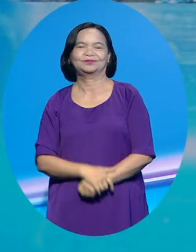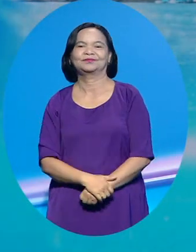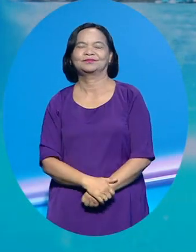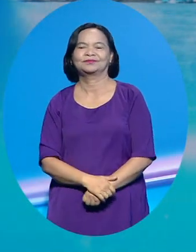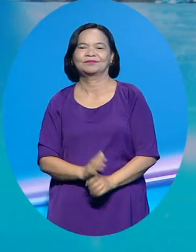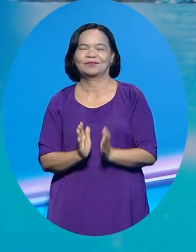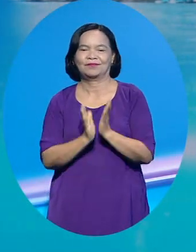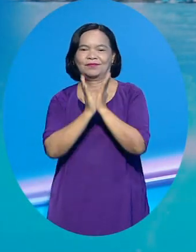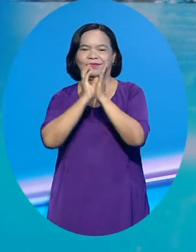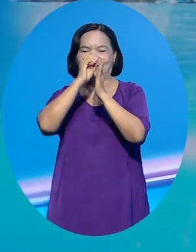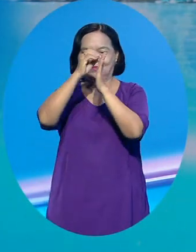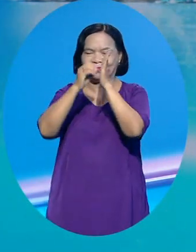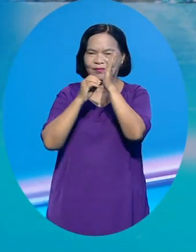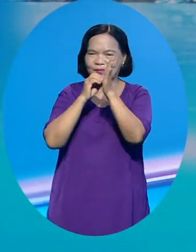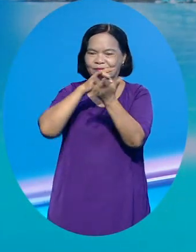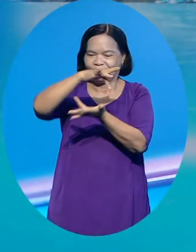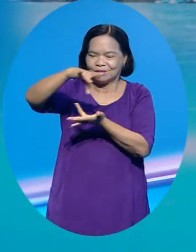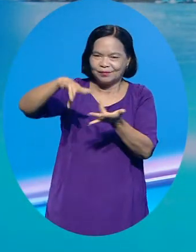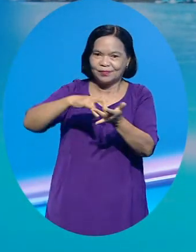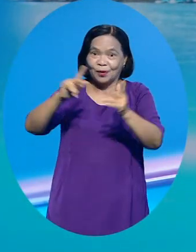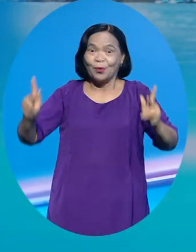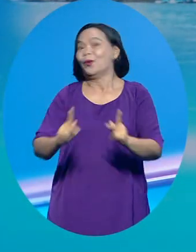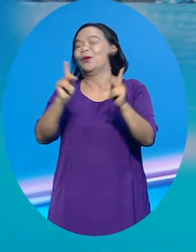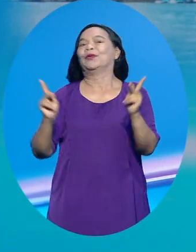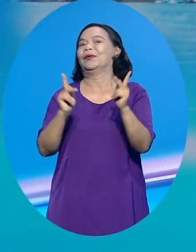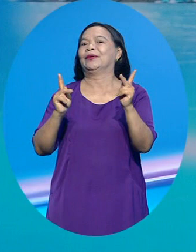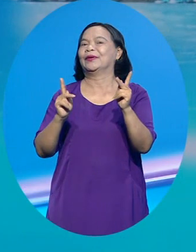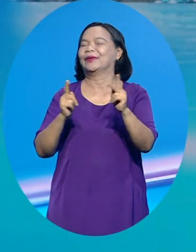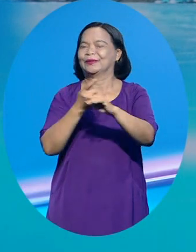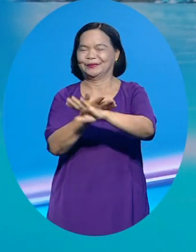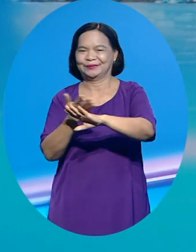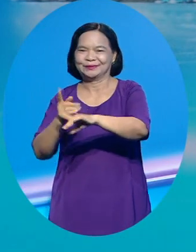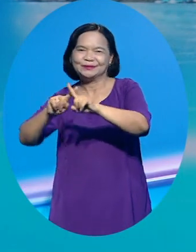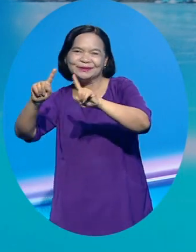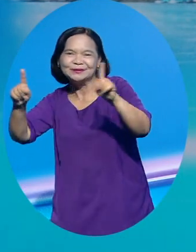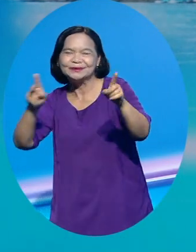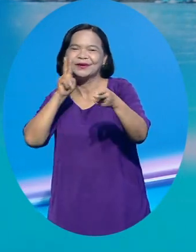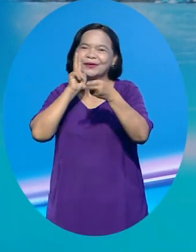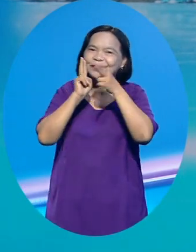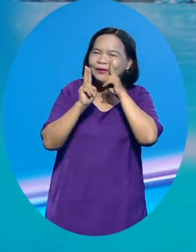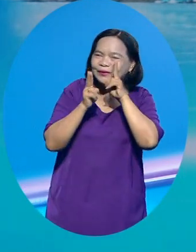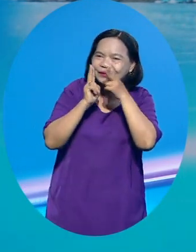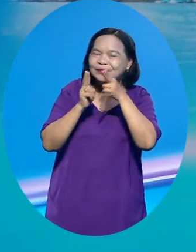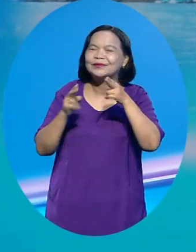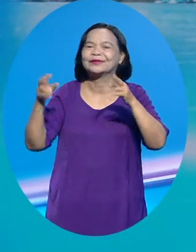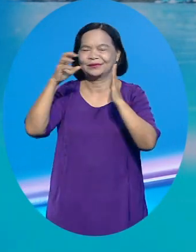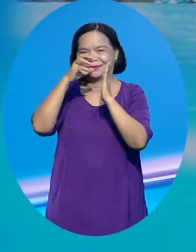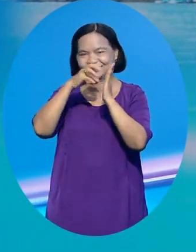Kỳ lễ năm nay, các điểm du lịch hàng đầu cả nước ghi nhận không khí sôi động bởi sản phẩm du lịch đa dạng hấp dẫn và đậm bản sắc địa